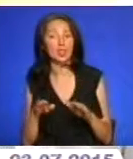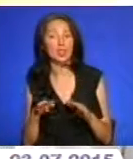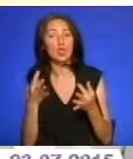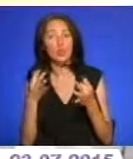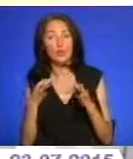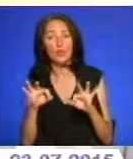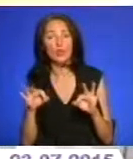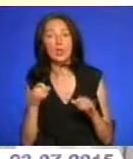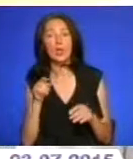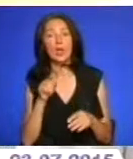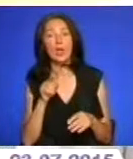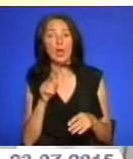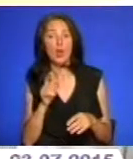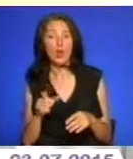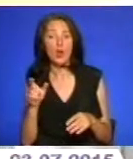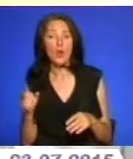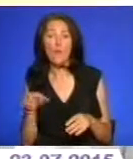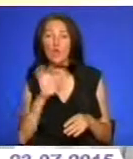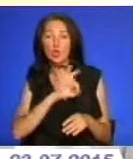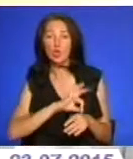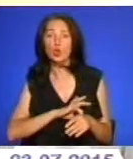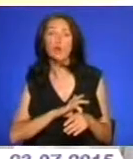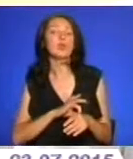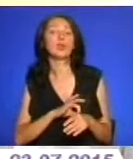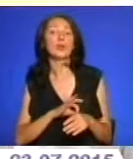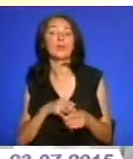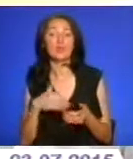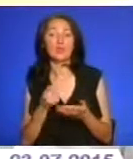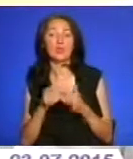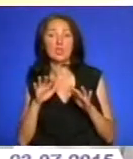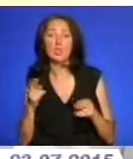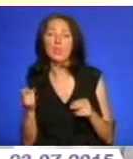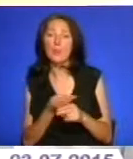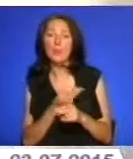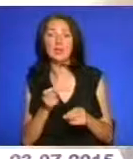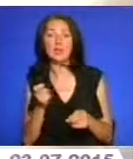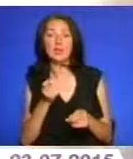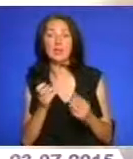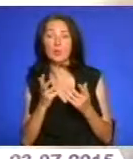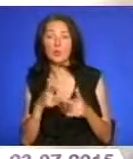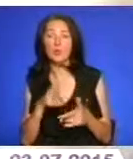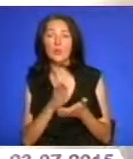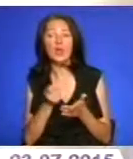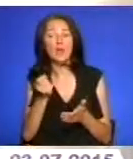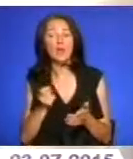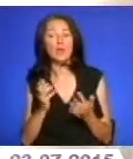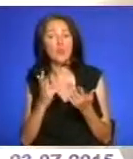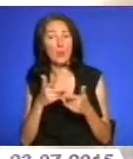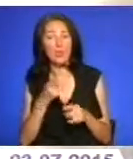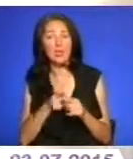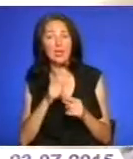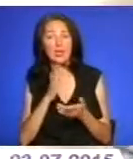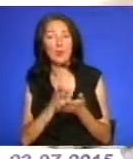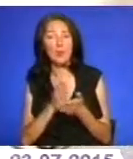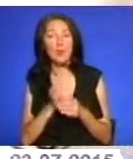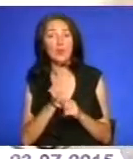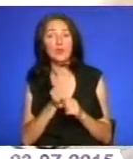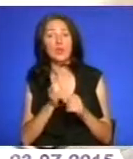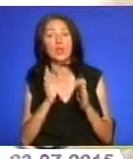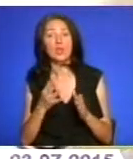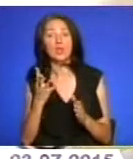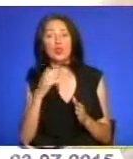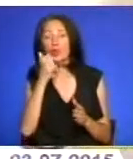дозволити їм використовувати свої діяльності без касових апаратів. Є касовий апарат, який має там працювати тільки